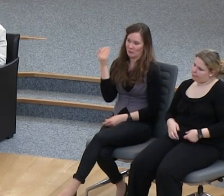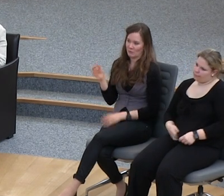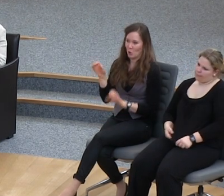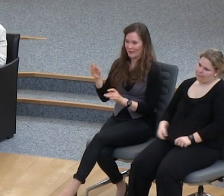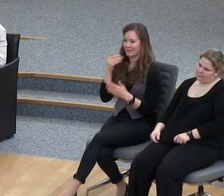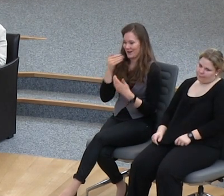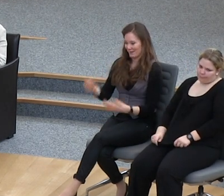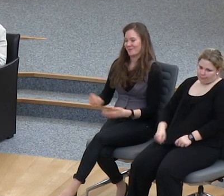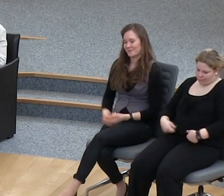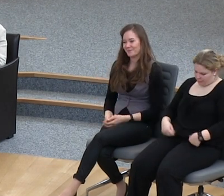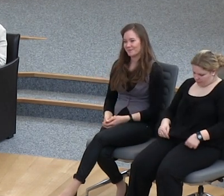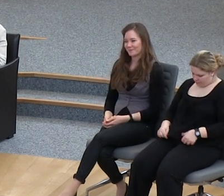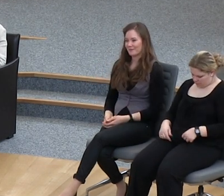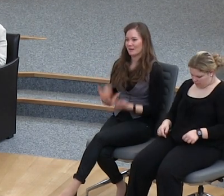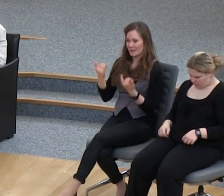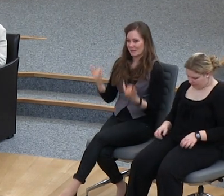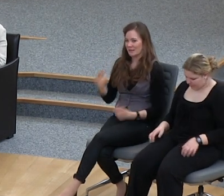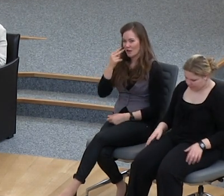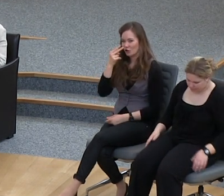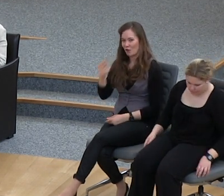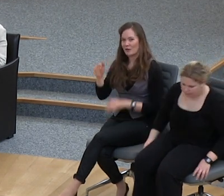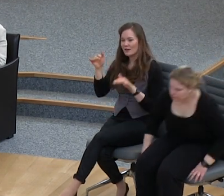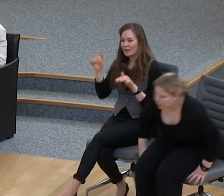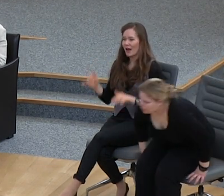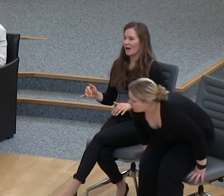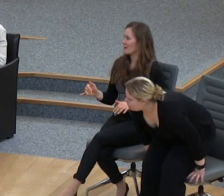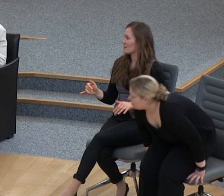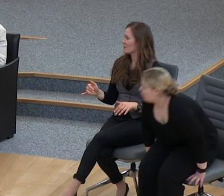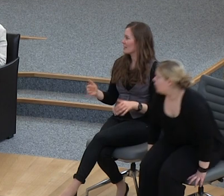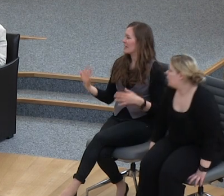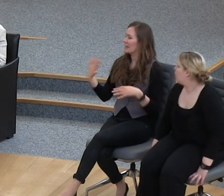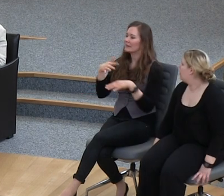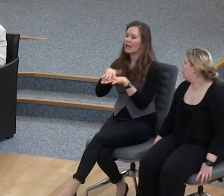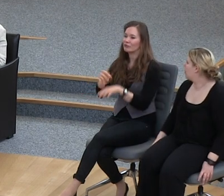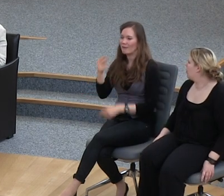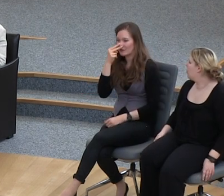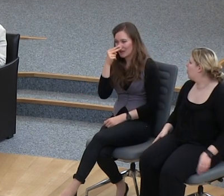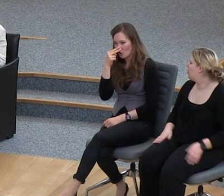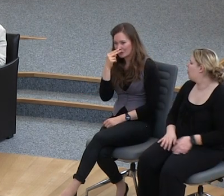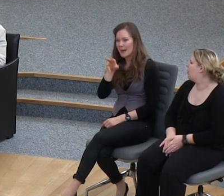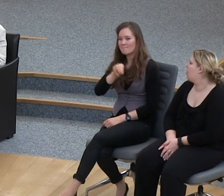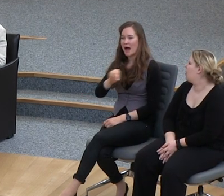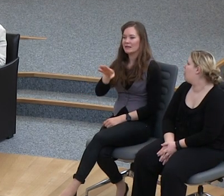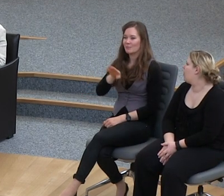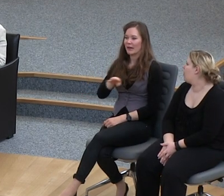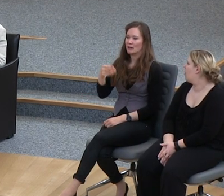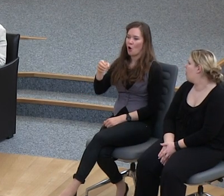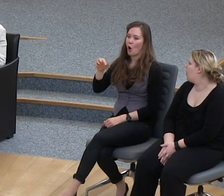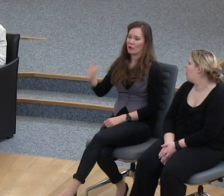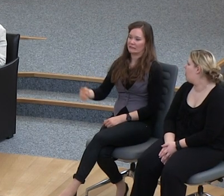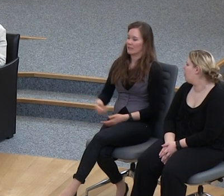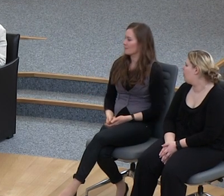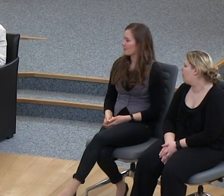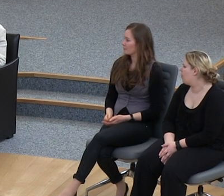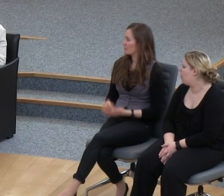Okay, ja, schönen Dank erstmal. Gucken wir mal, wie es in den Quartieren auch sonst noch aussehen kann. Marlies Bredehorst.